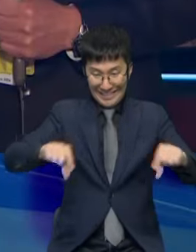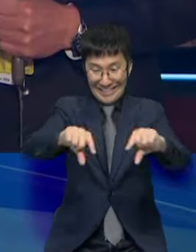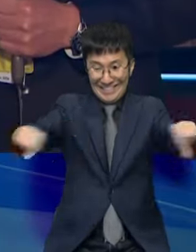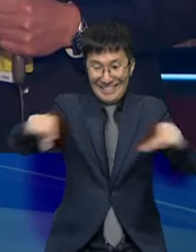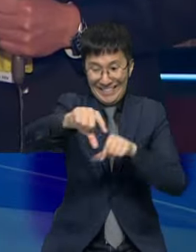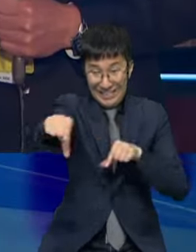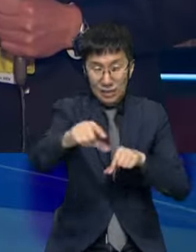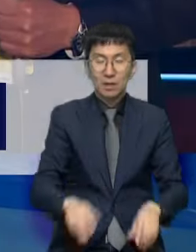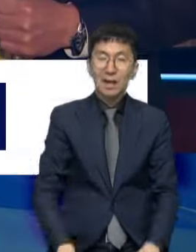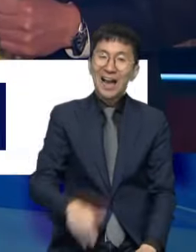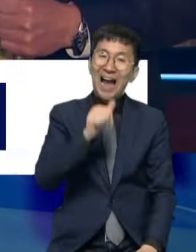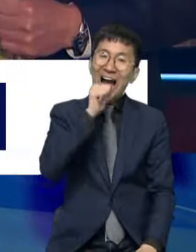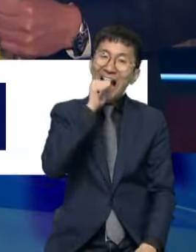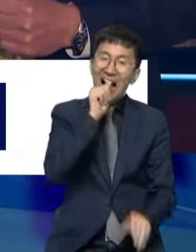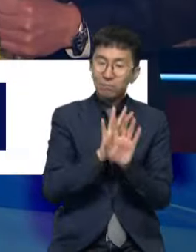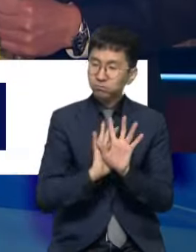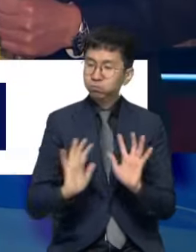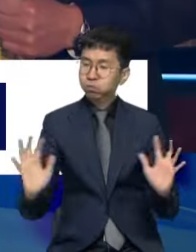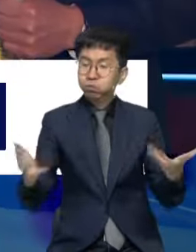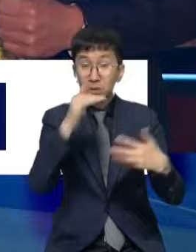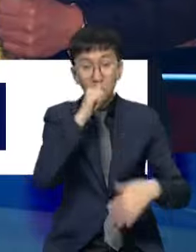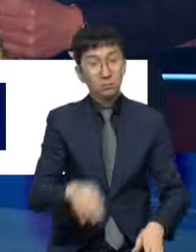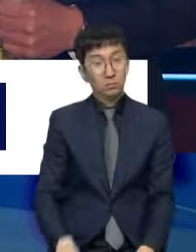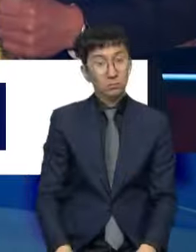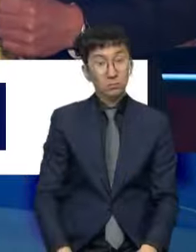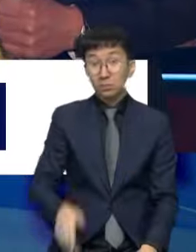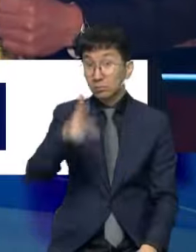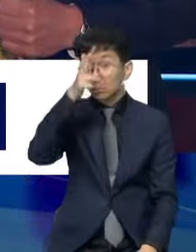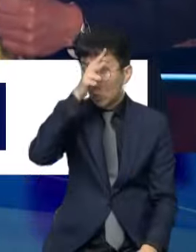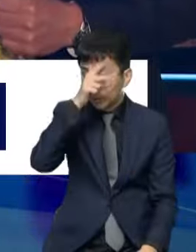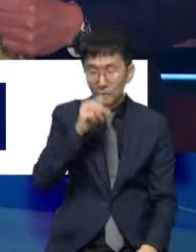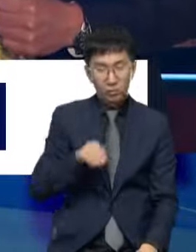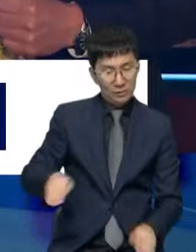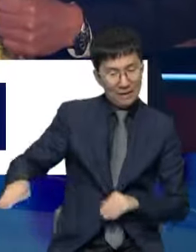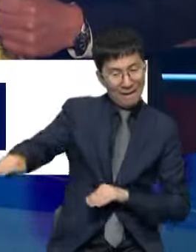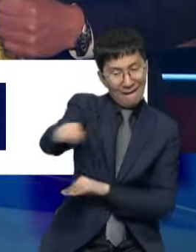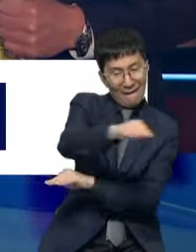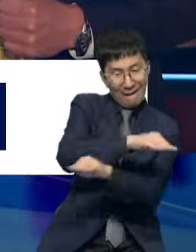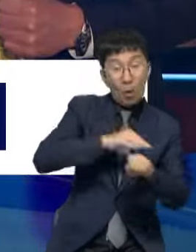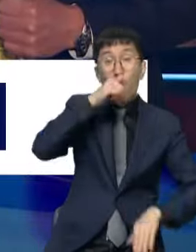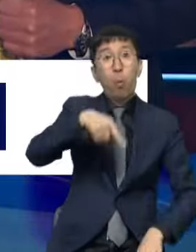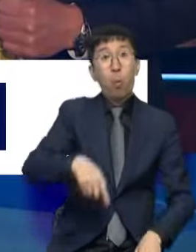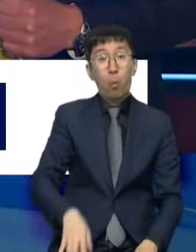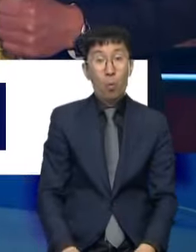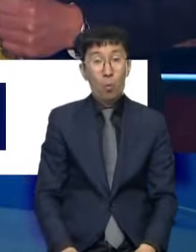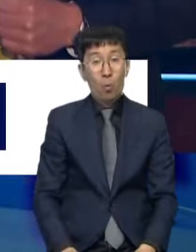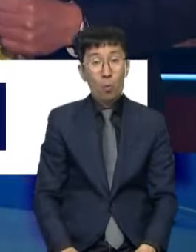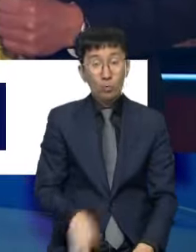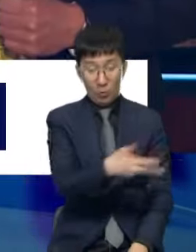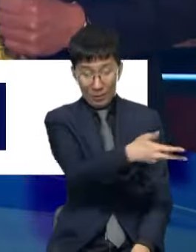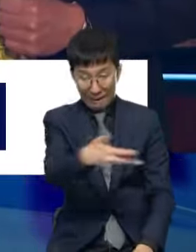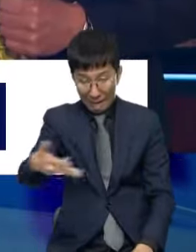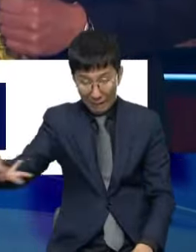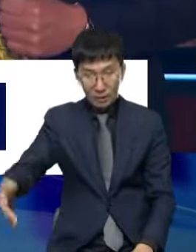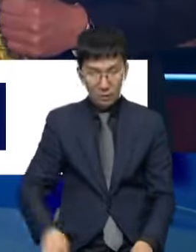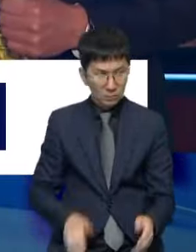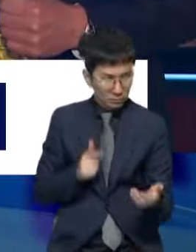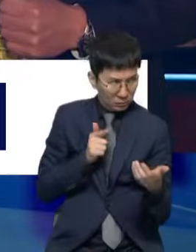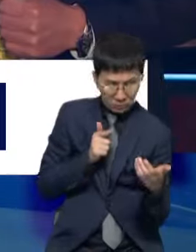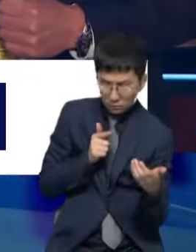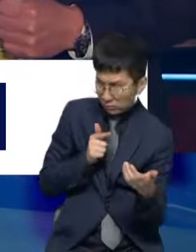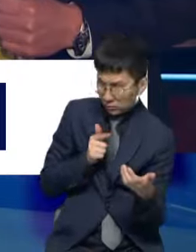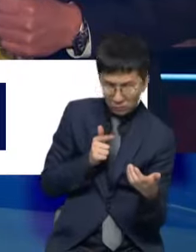있었습니다. 거리 곳곳에 순찰 차량과 경찰이 배치된 건 물론이고요. 도심을 지나는 밀워키 강에도 기관총으로